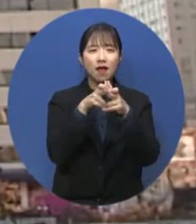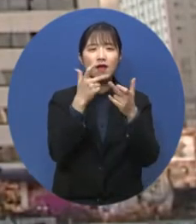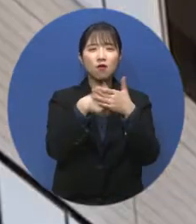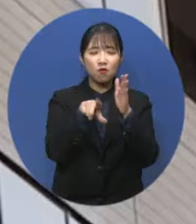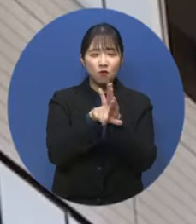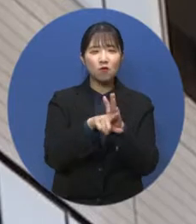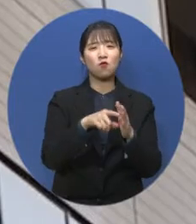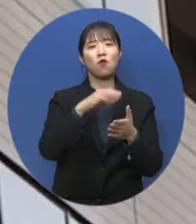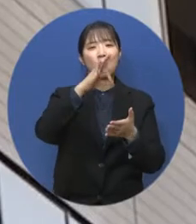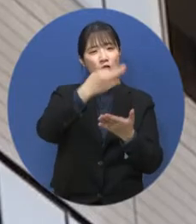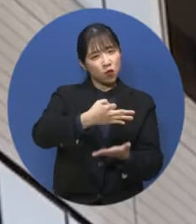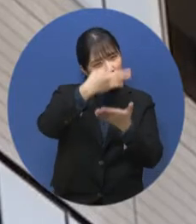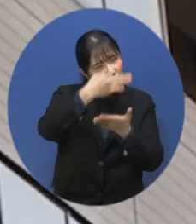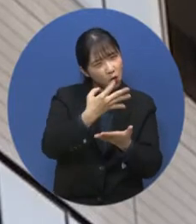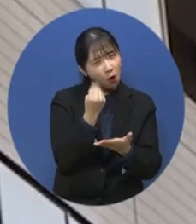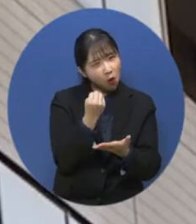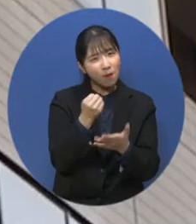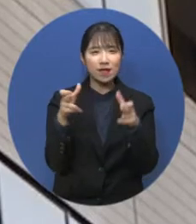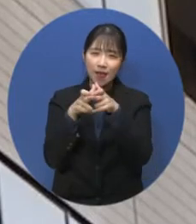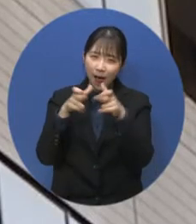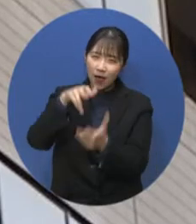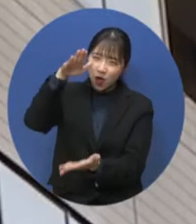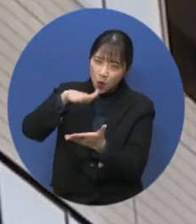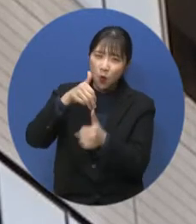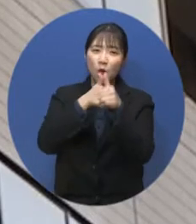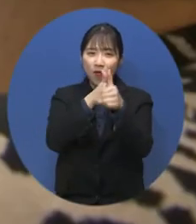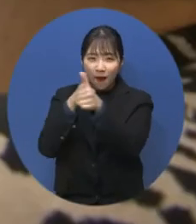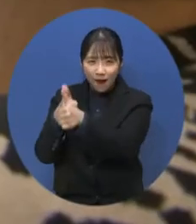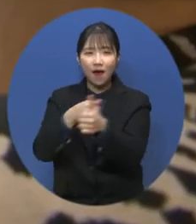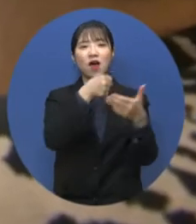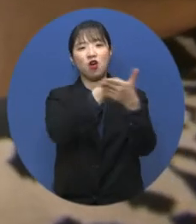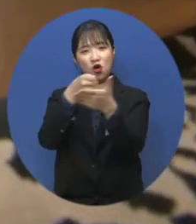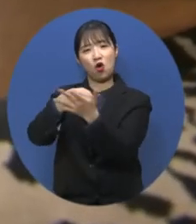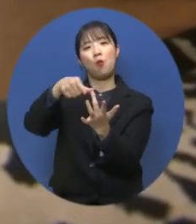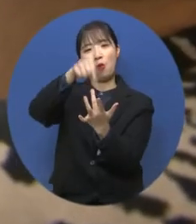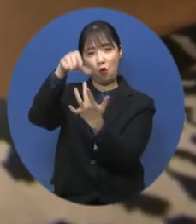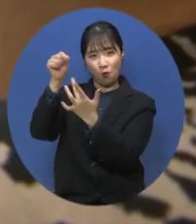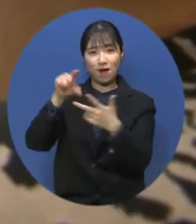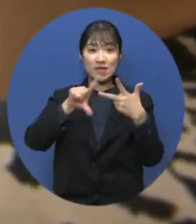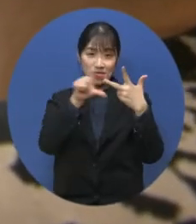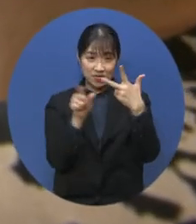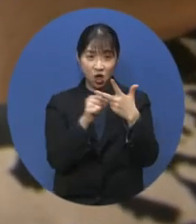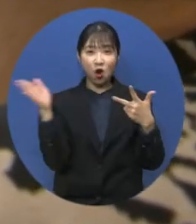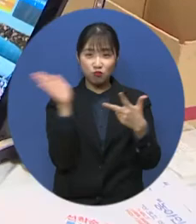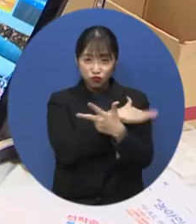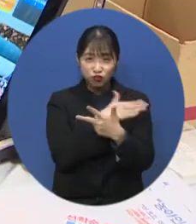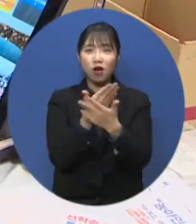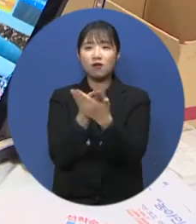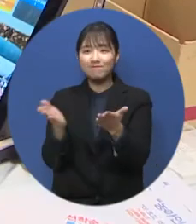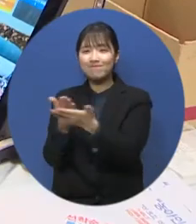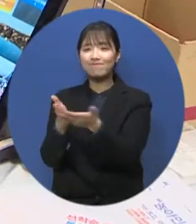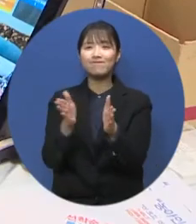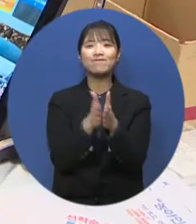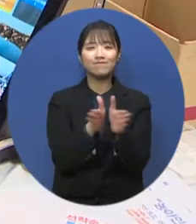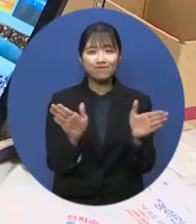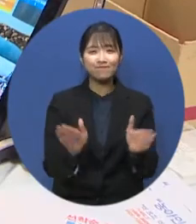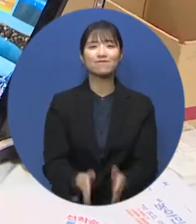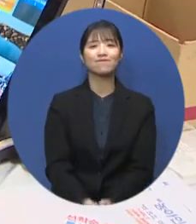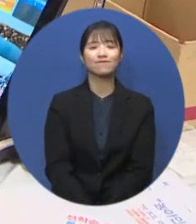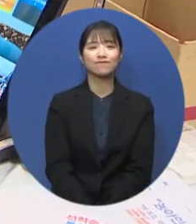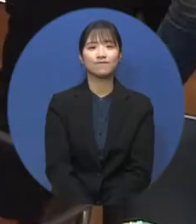소득 수준, 장애 정도 등을 고려해 대상자를 선정하고 오는 7월부터 본격적인 TV 보급에 나설